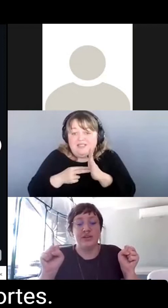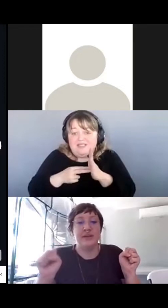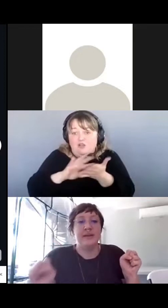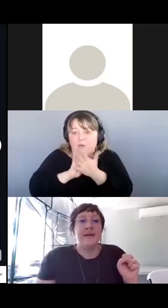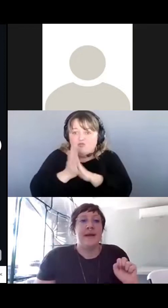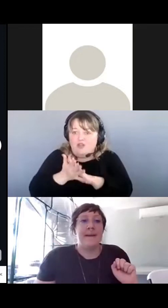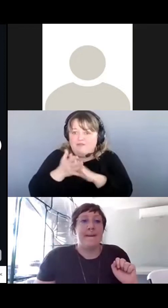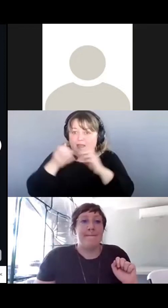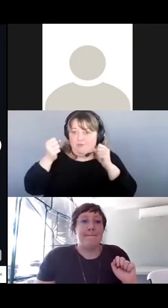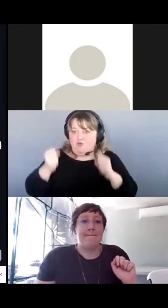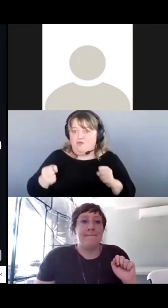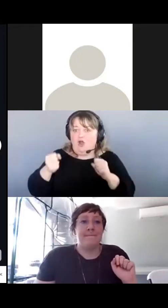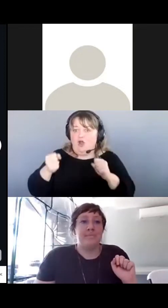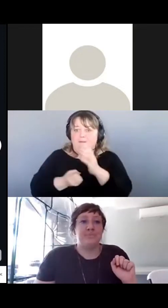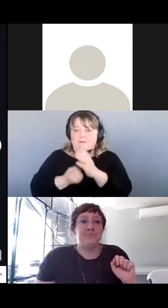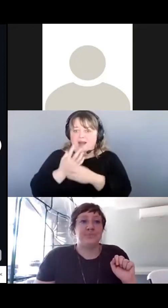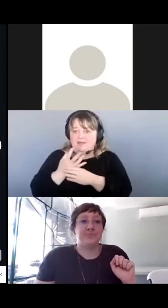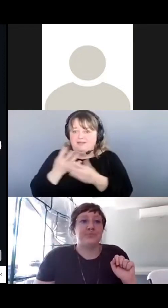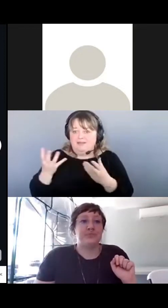fortes.